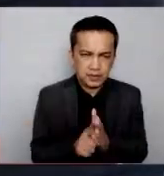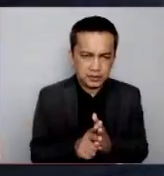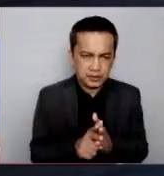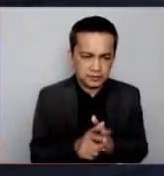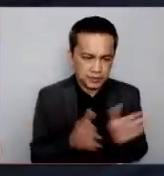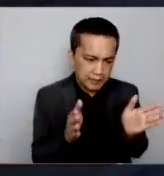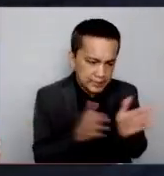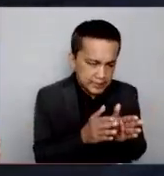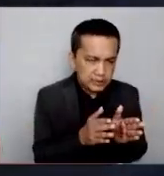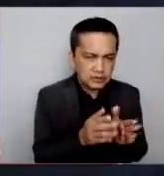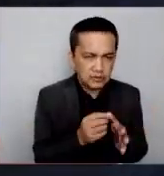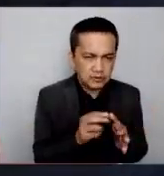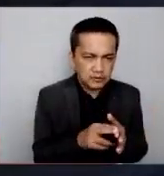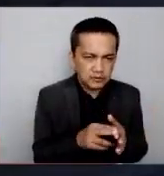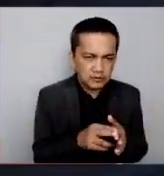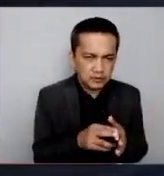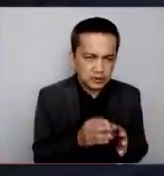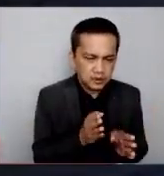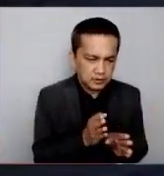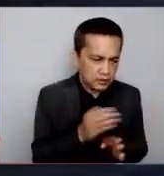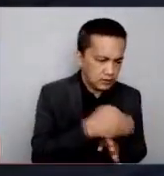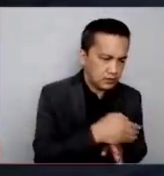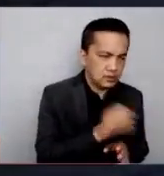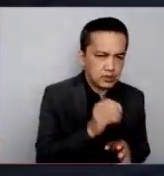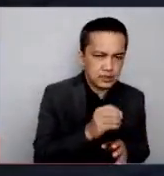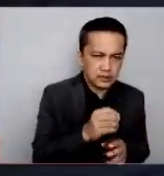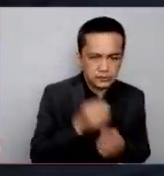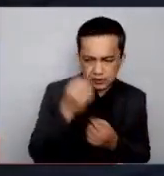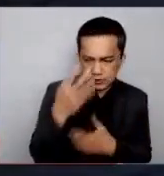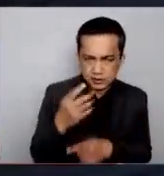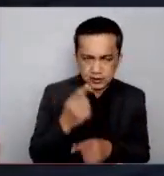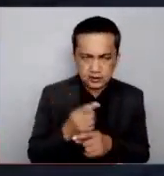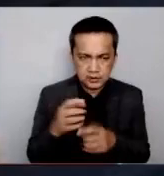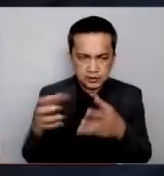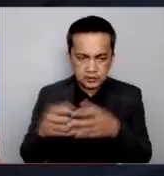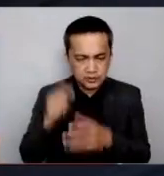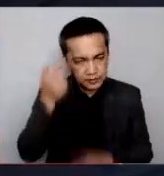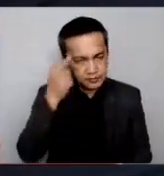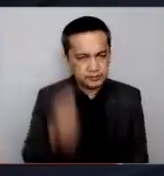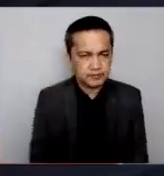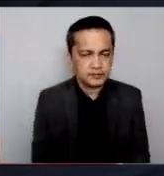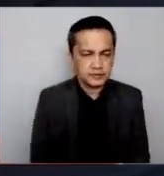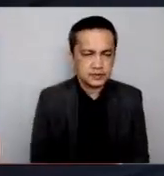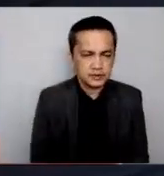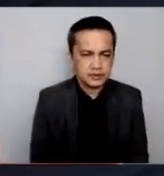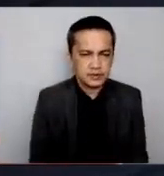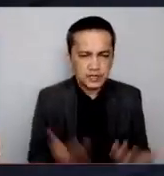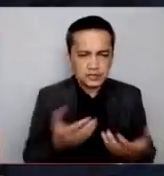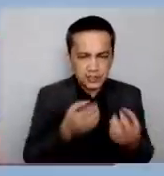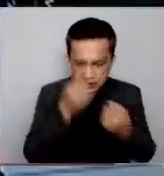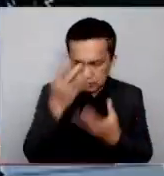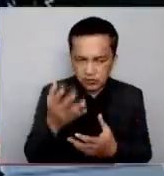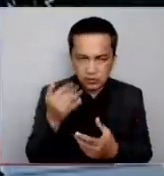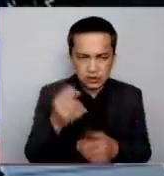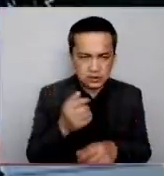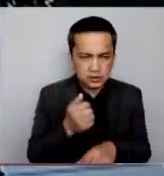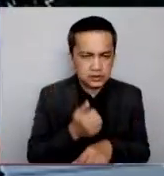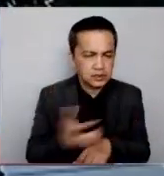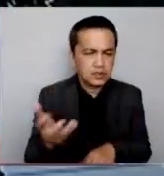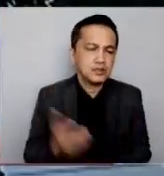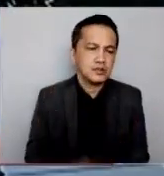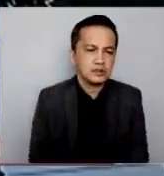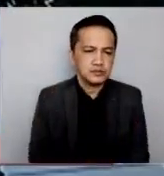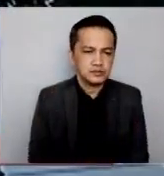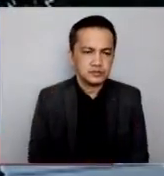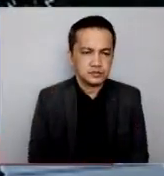o magliko ng walang paalam sa tamang ehensya ng gobyerno. Nasaan ang paalam nito? Ba't nilaginan niyan yan? Sinusubukan